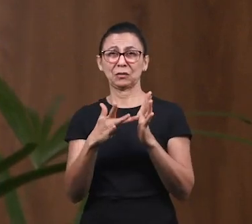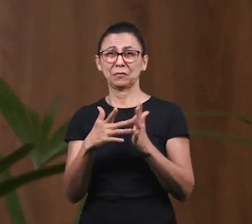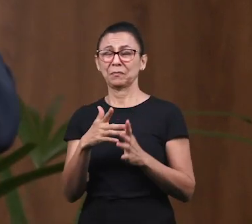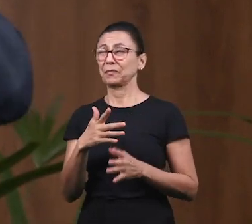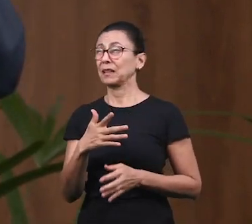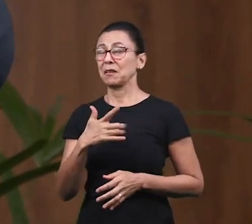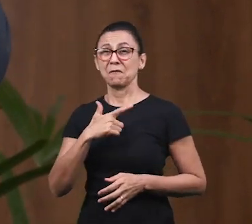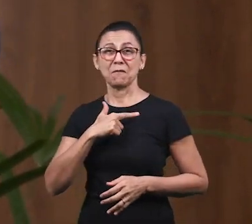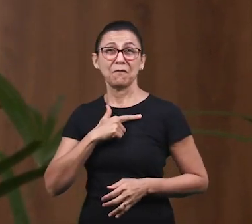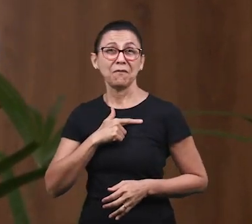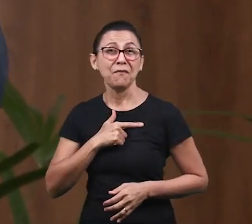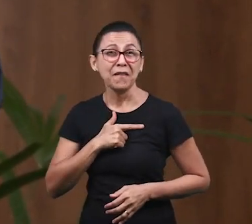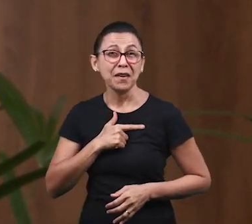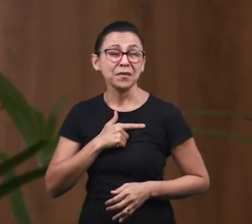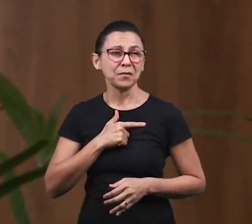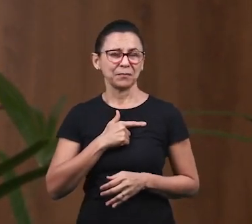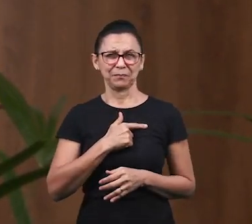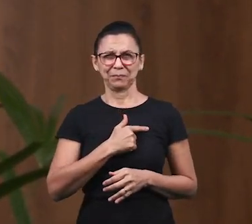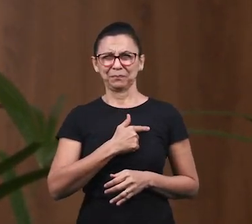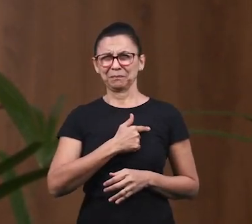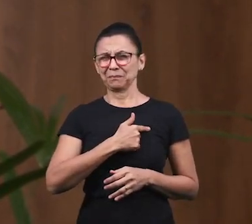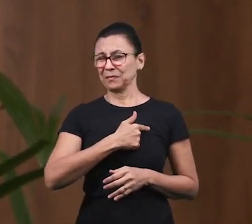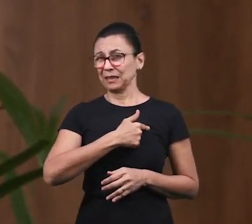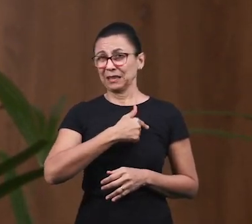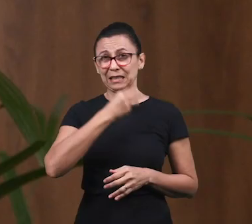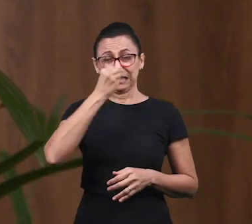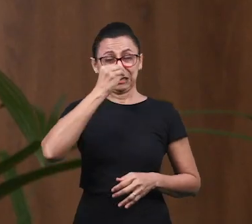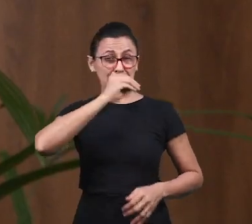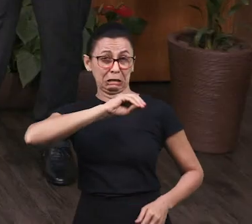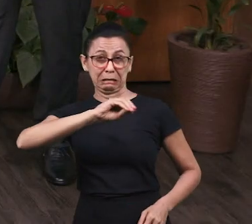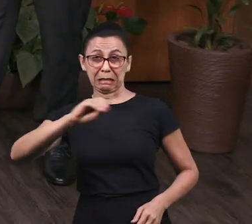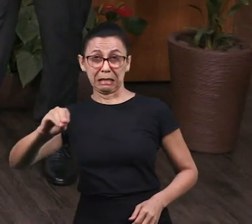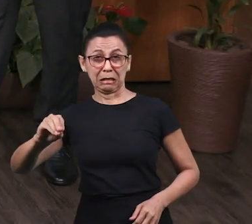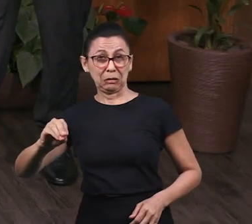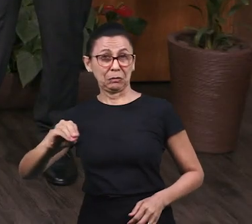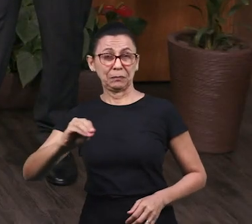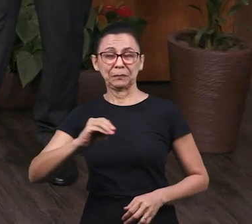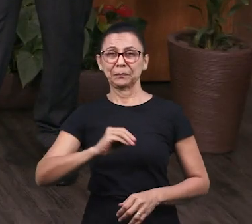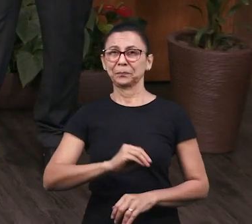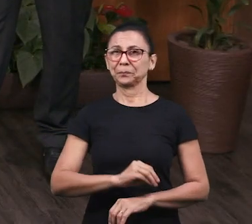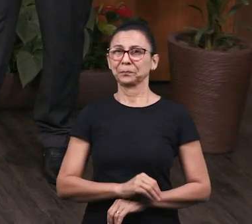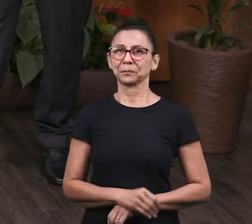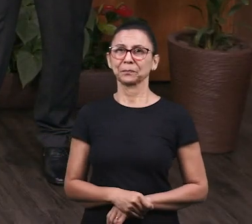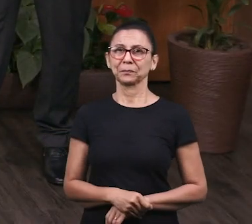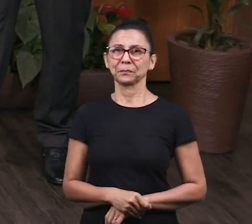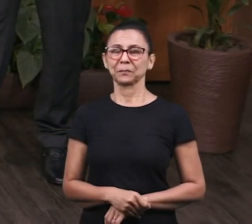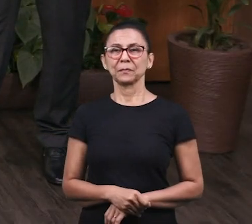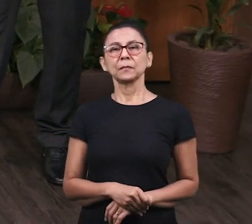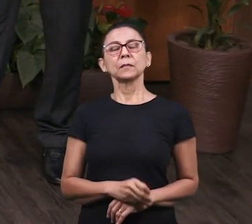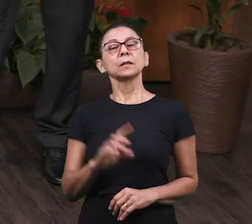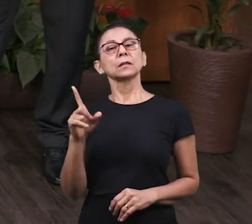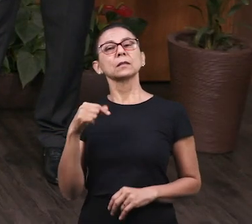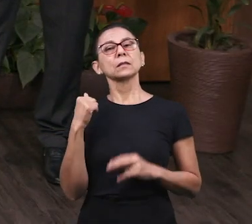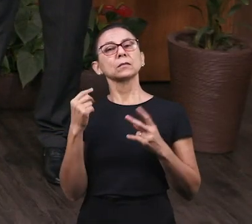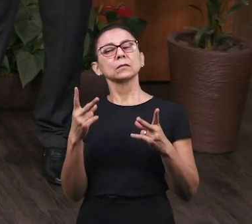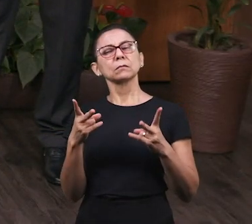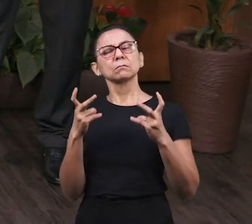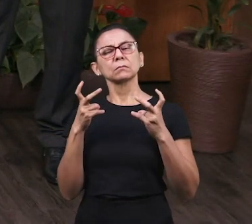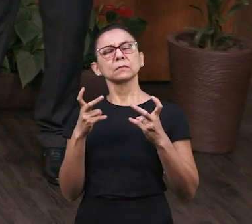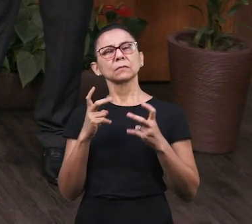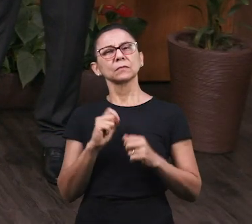apparence, sans formosure, le plus rejeté des hommes. Mais la question qui